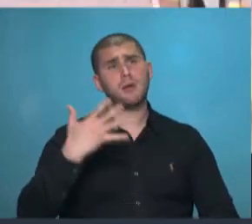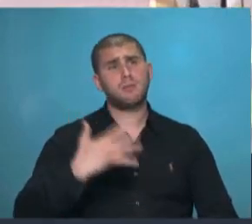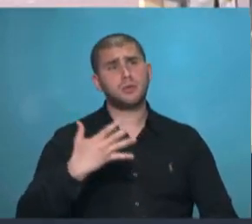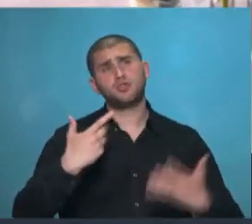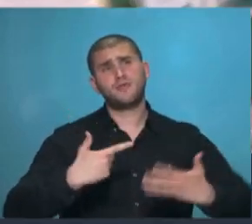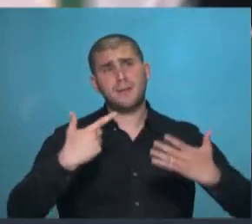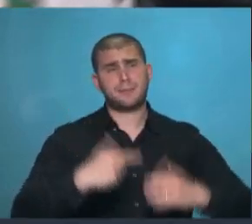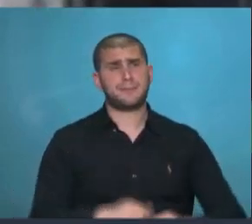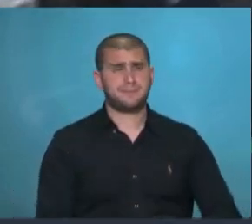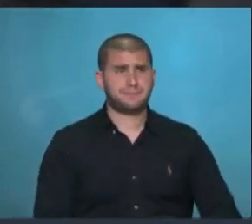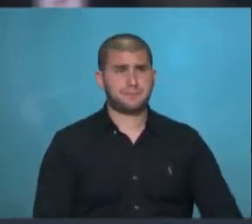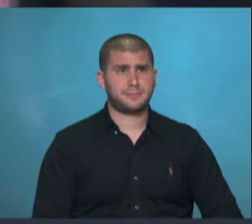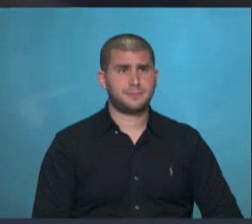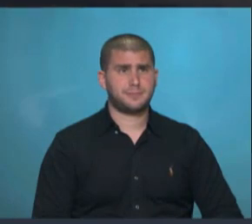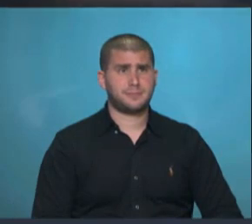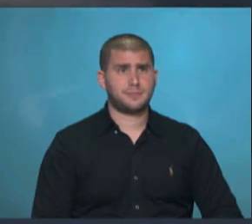5-7 days.